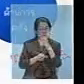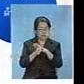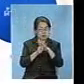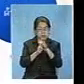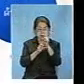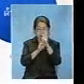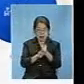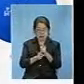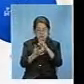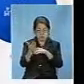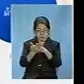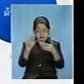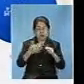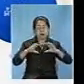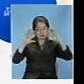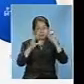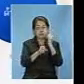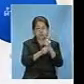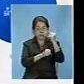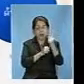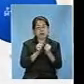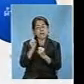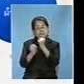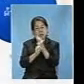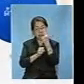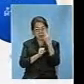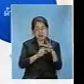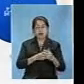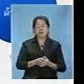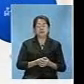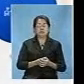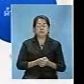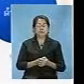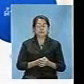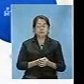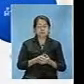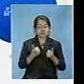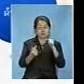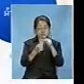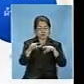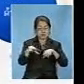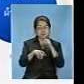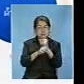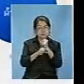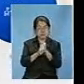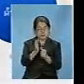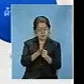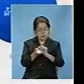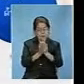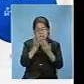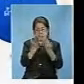ำเนินการได้เป็นอย่างดีในช่วงปีงบประมาณทั้ง2ปีที่ผ่านมานะครับแล้วก็การดำเนินการในการปฏิรูปโครงสร้าง